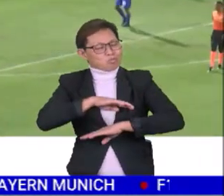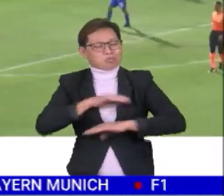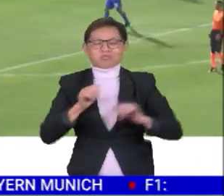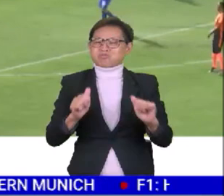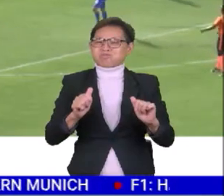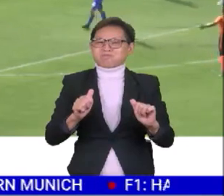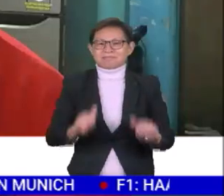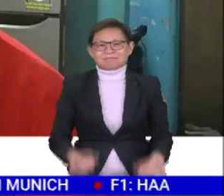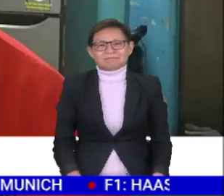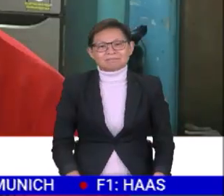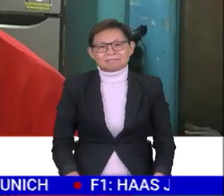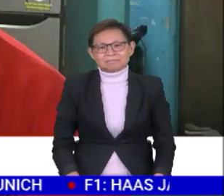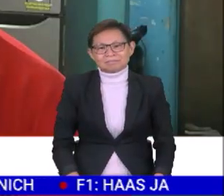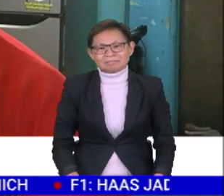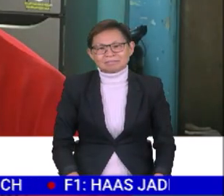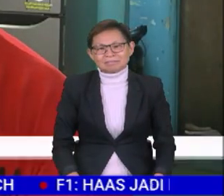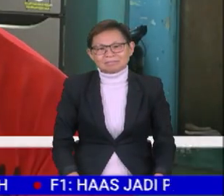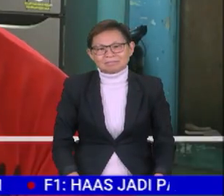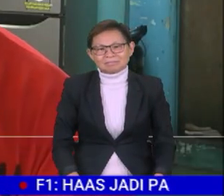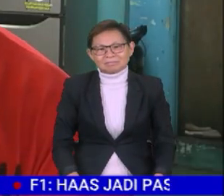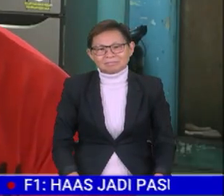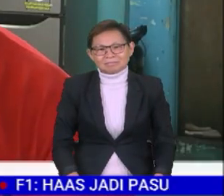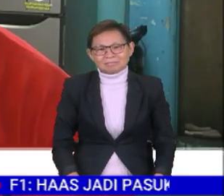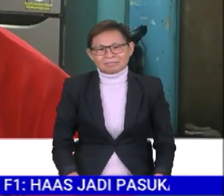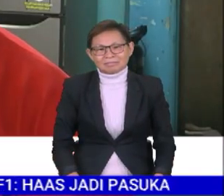lah sebab